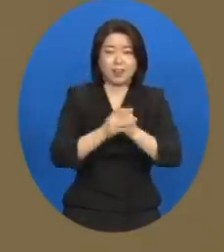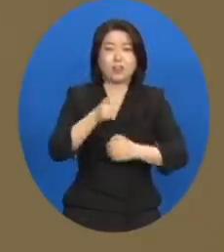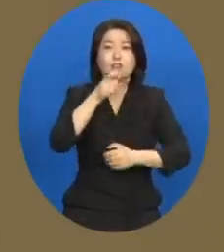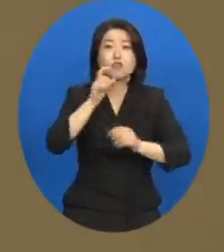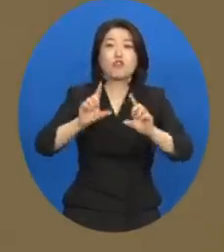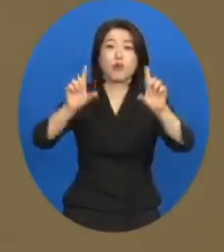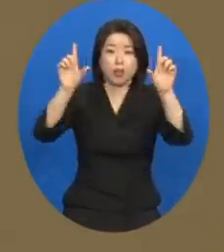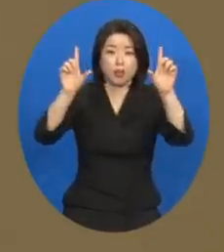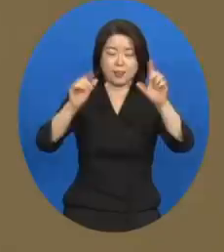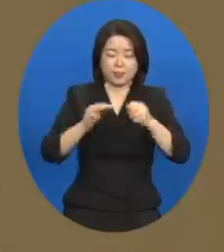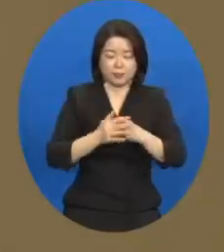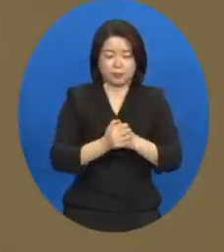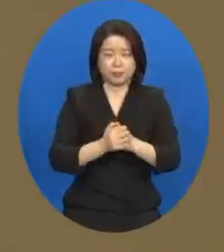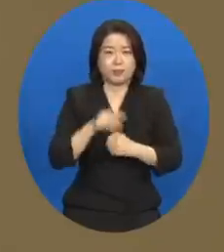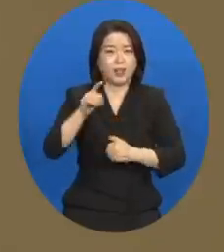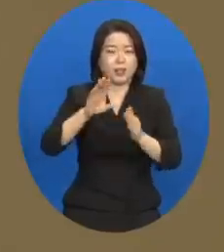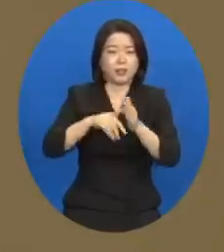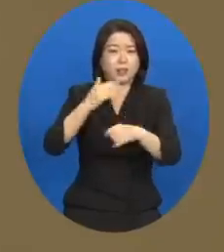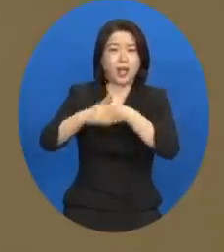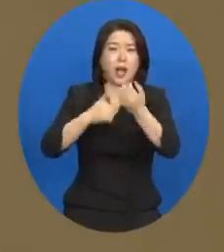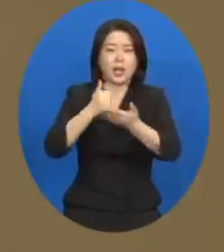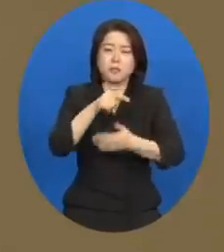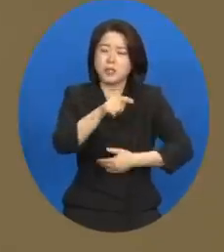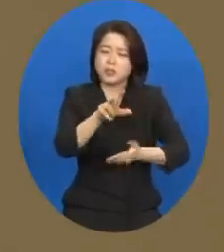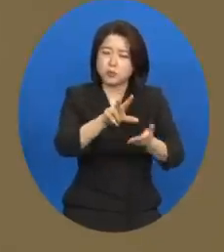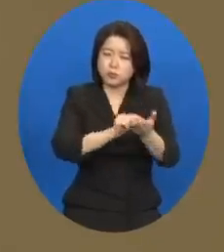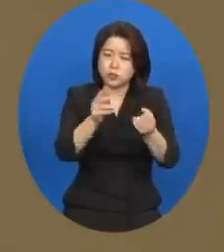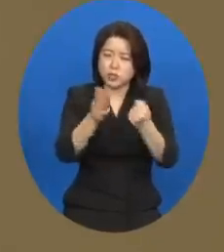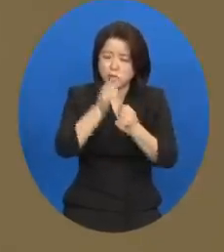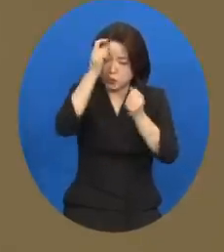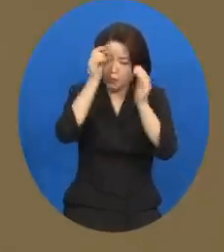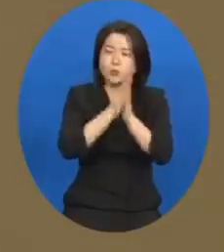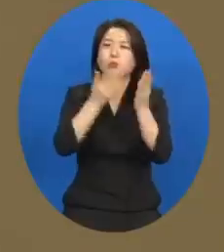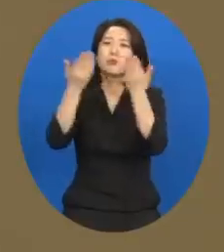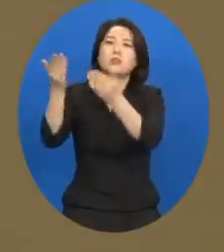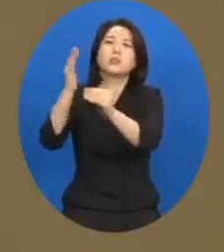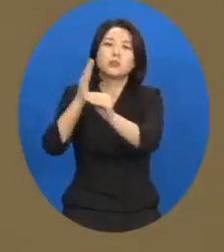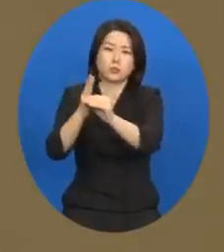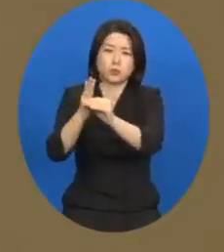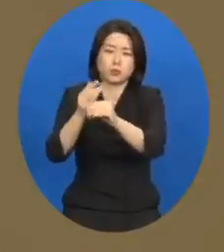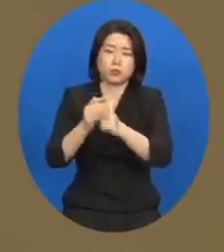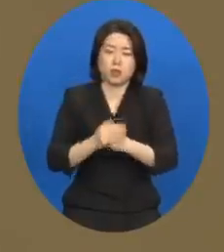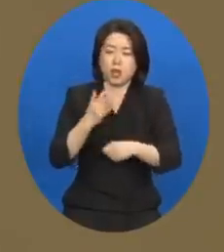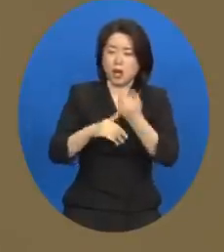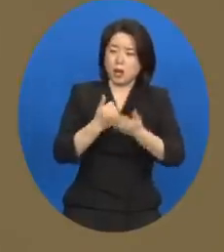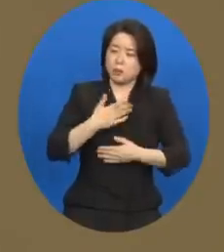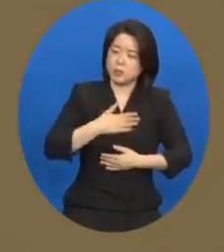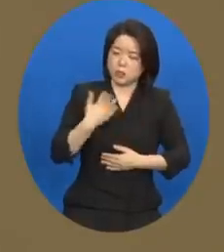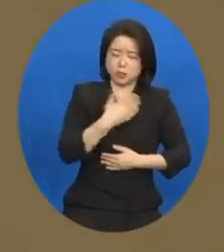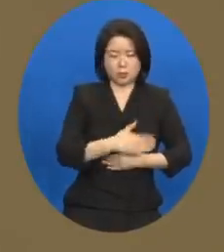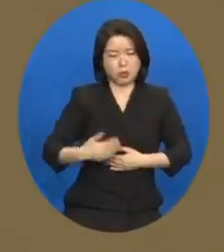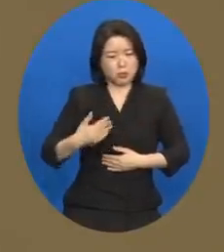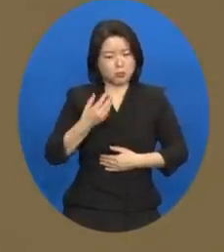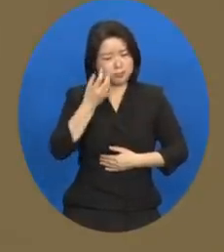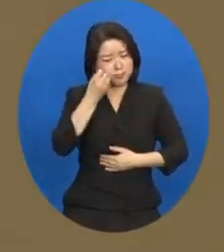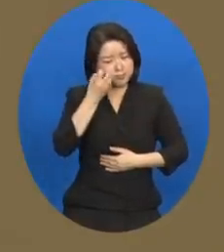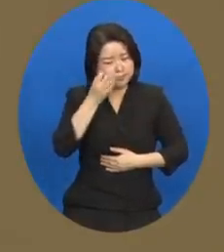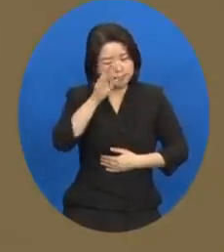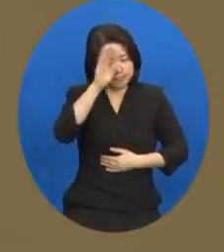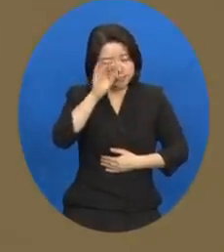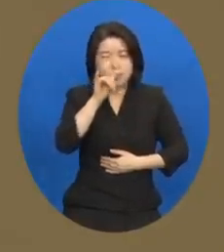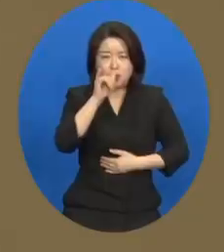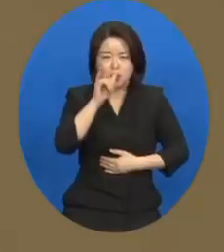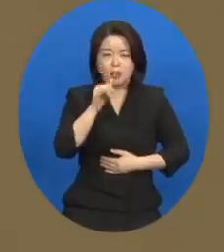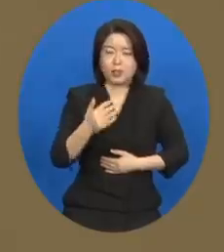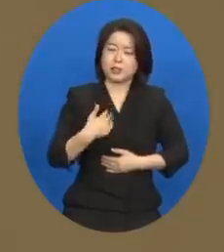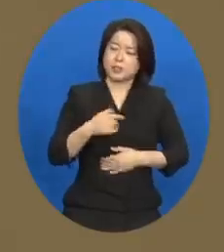수요일이에요. 그때 하나님께 그 문제를 기도하고 있었어요. 하나님, 제가 몸이 좀 이상합니다. 아마